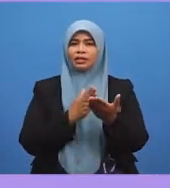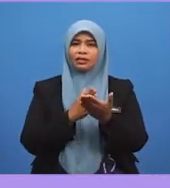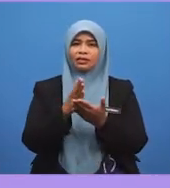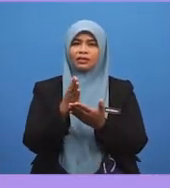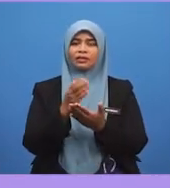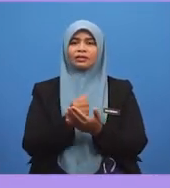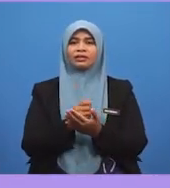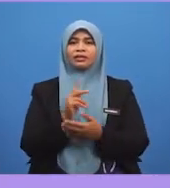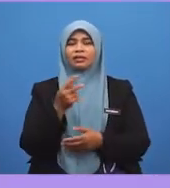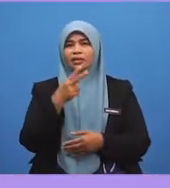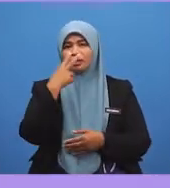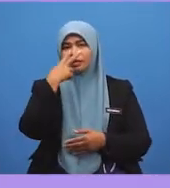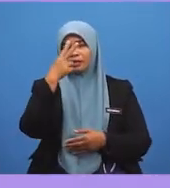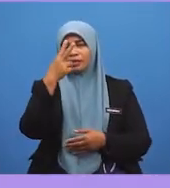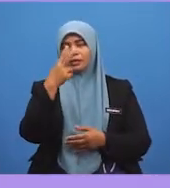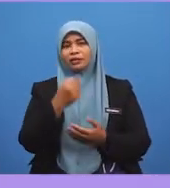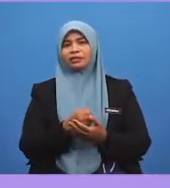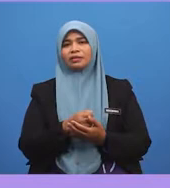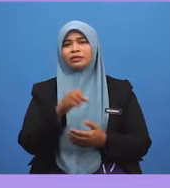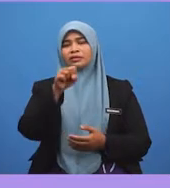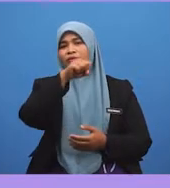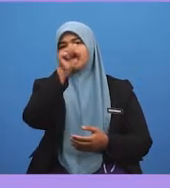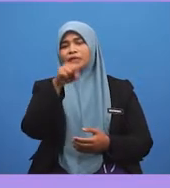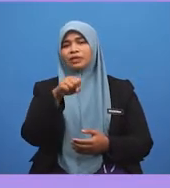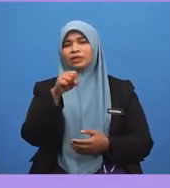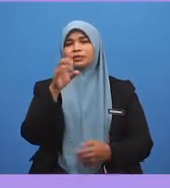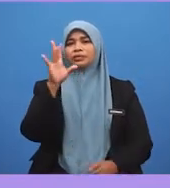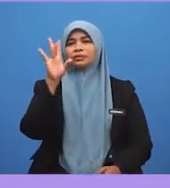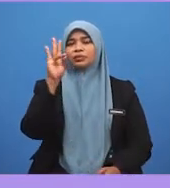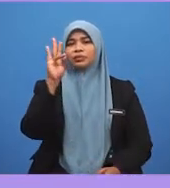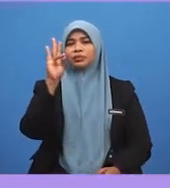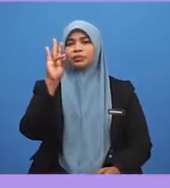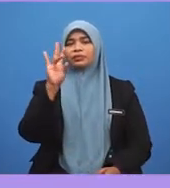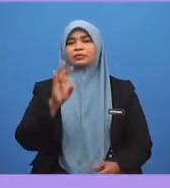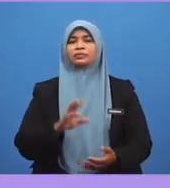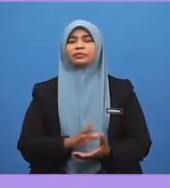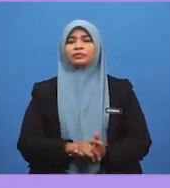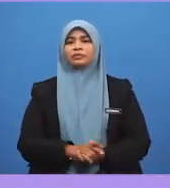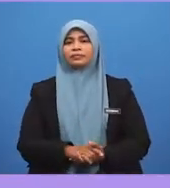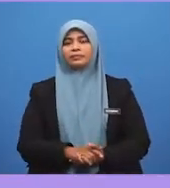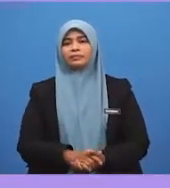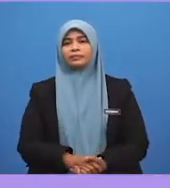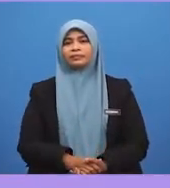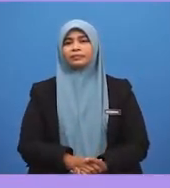Seterusnya, kita lihat pula soalan yang ketujuh.